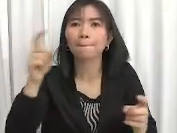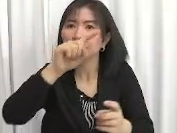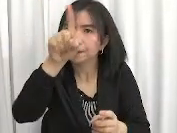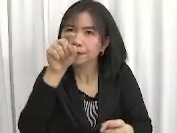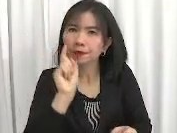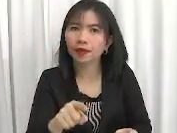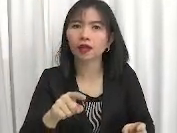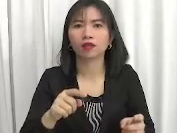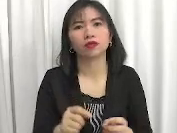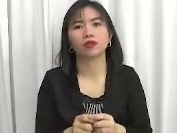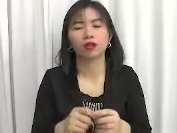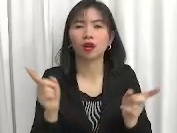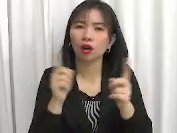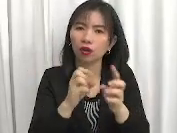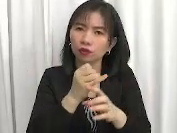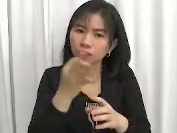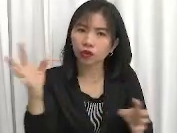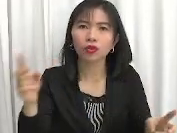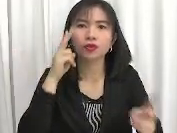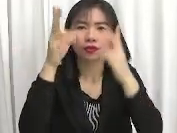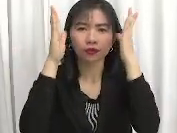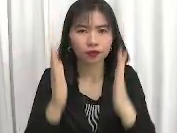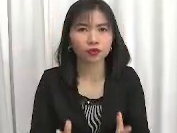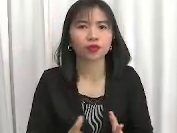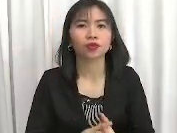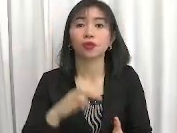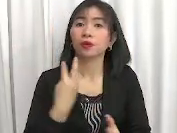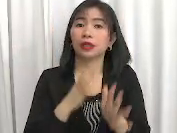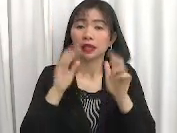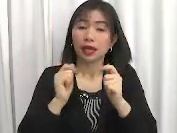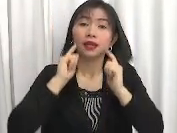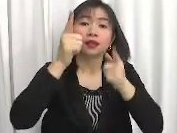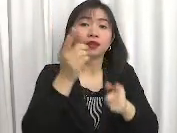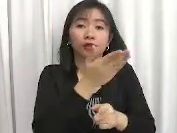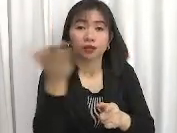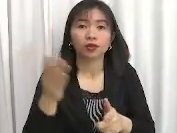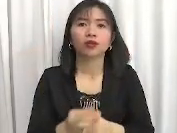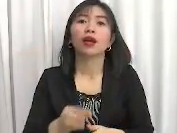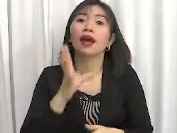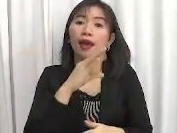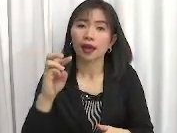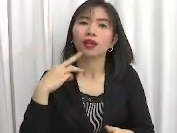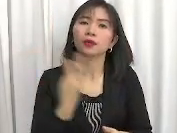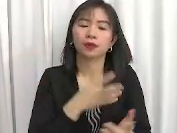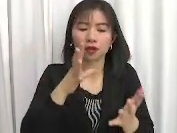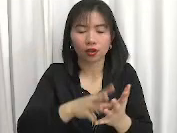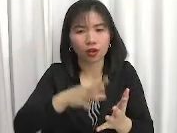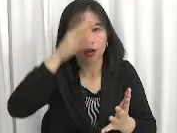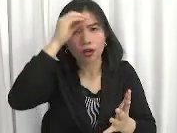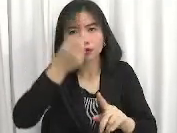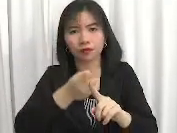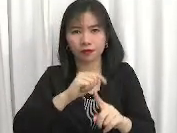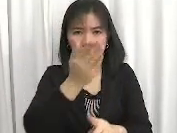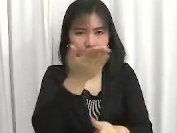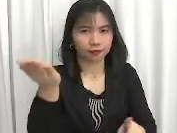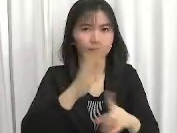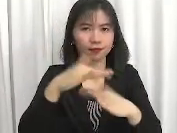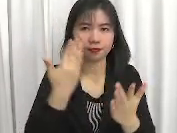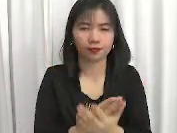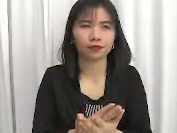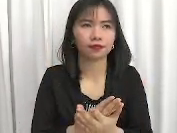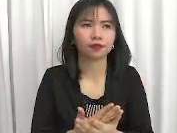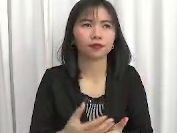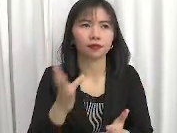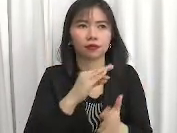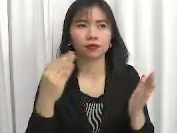no? Kami mga kapatid, kami ay natututo sa inyo. Ngayon na siyempre, atin naman